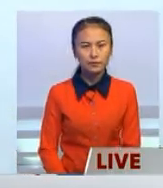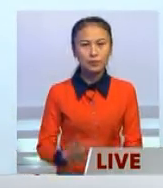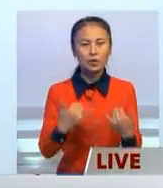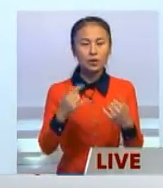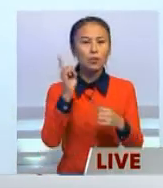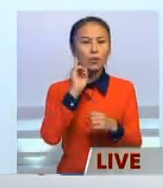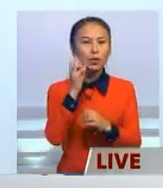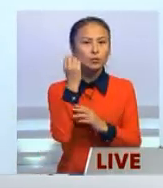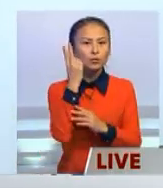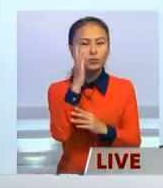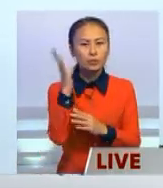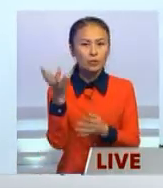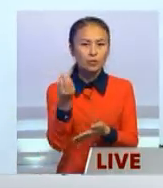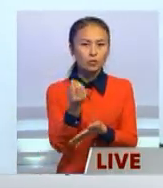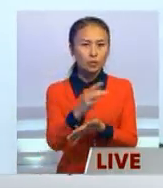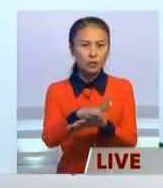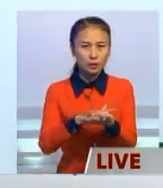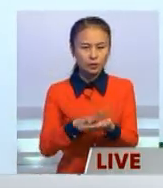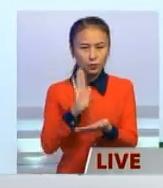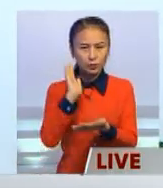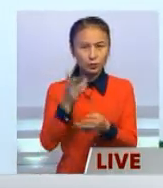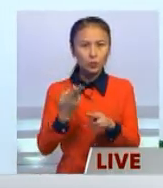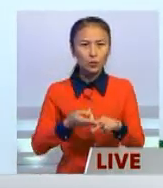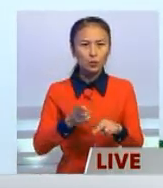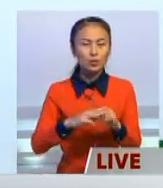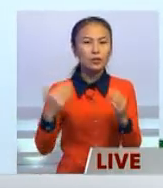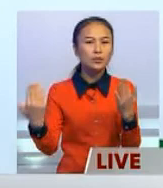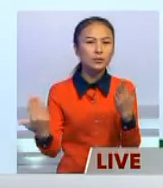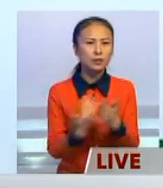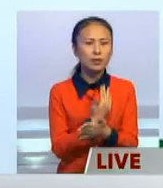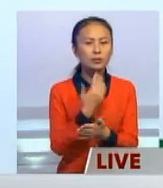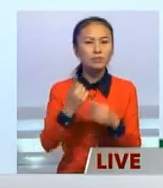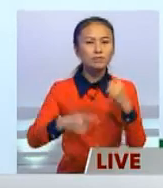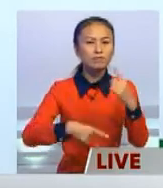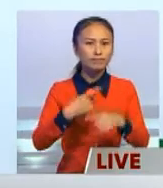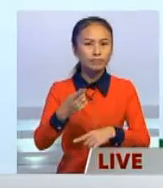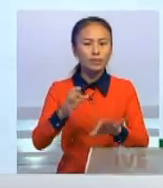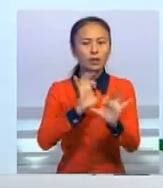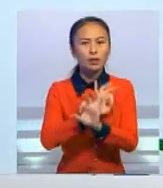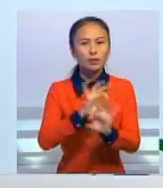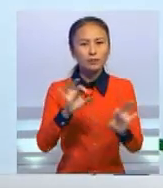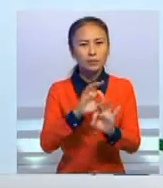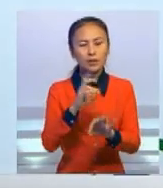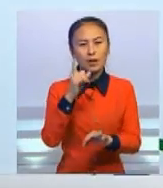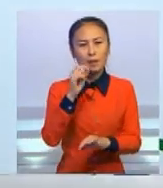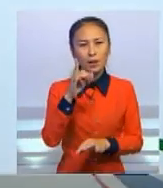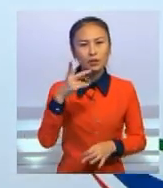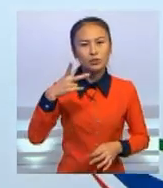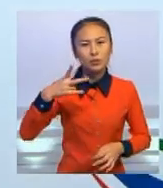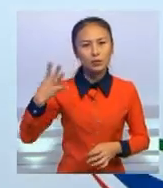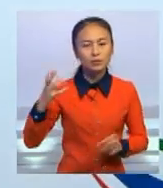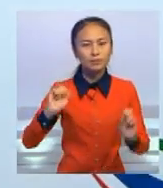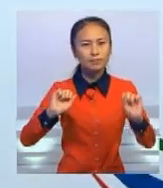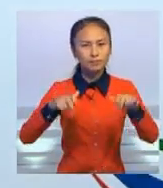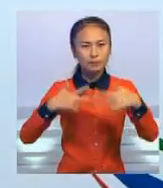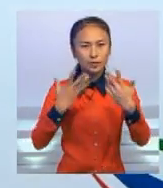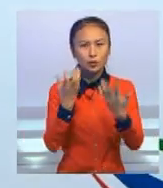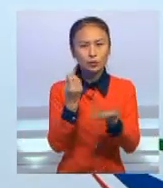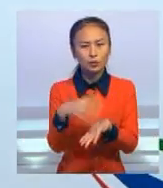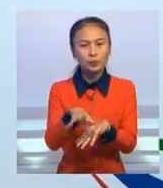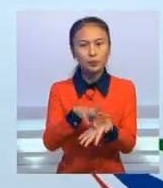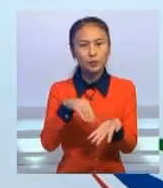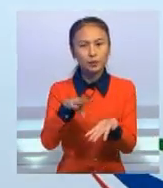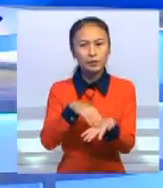шара түстен кейінде жалғасын табады. Сондықтан жаңалықтарымыздың келесі топтамасында Хабар 24 арнасының тілшілері толығырақ